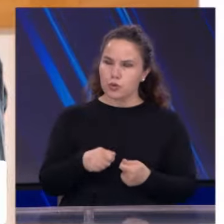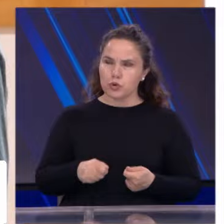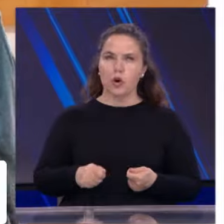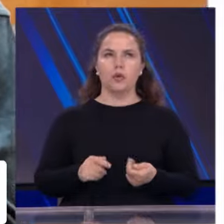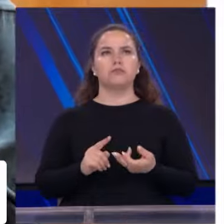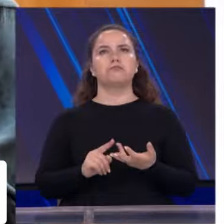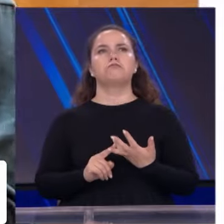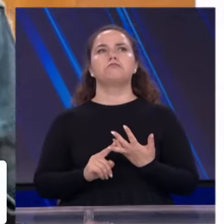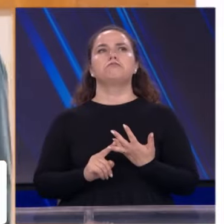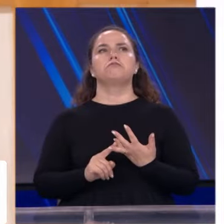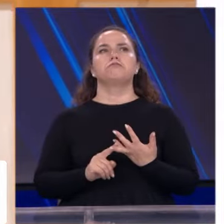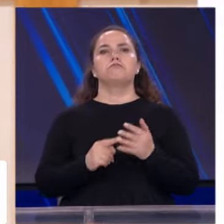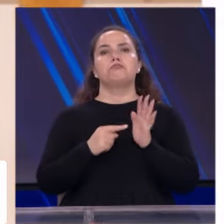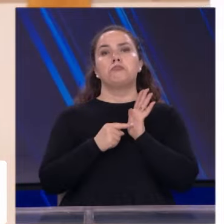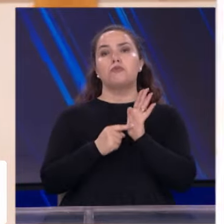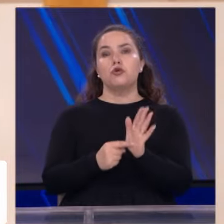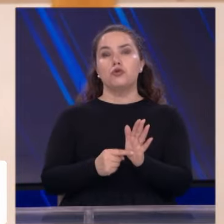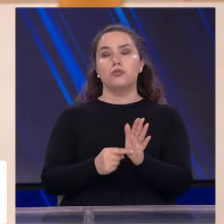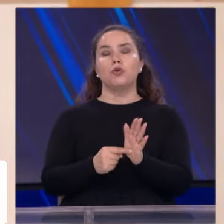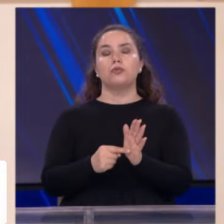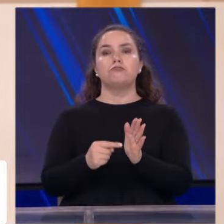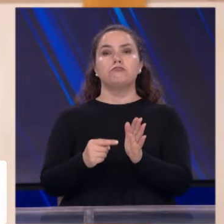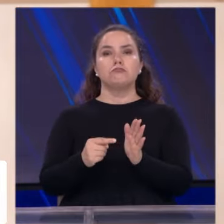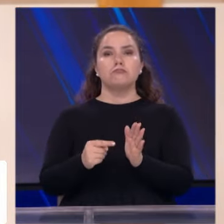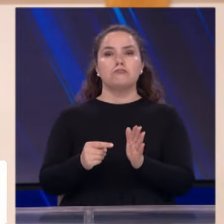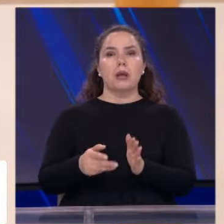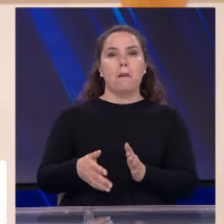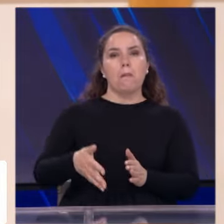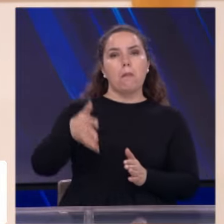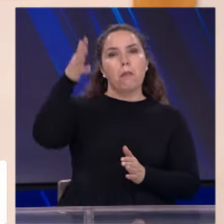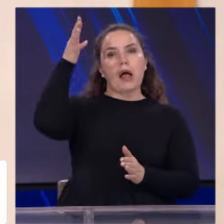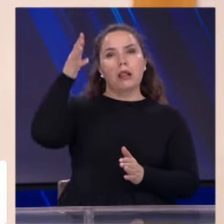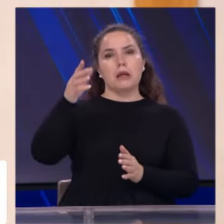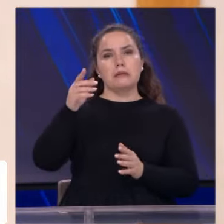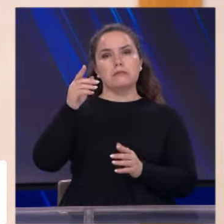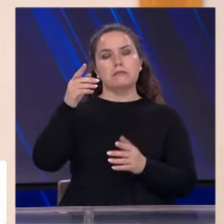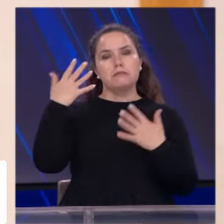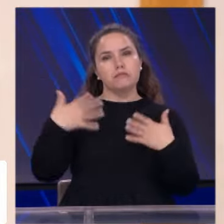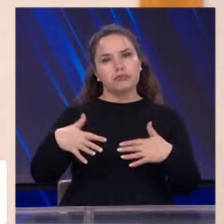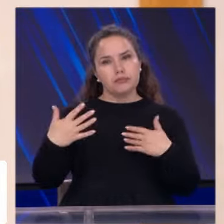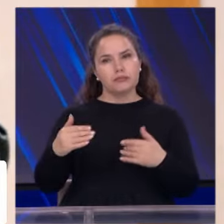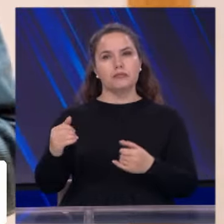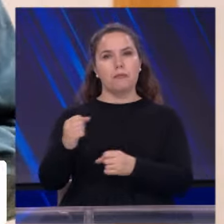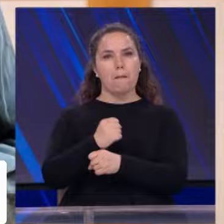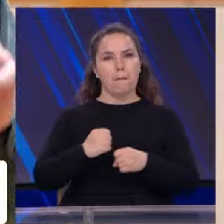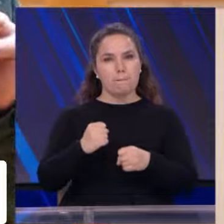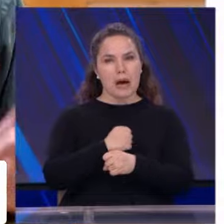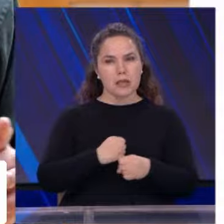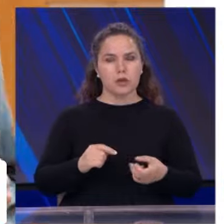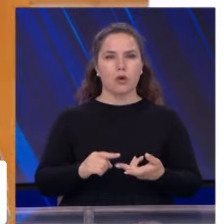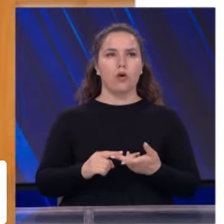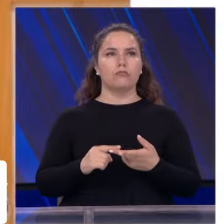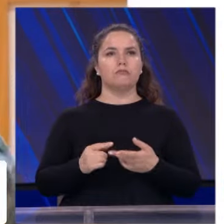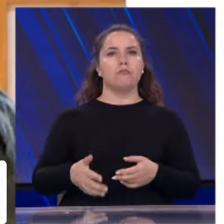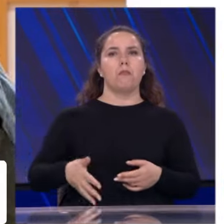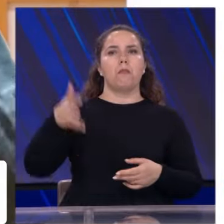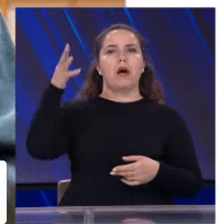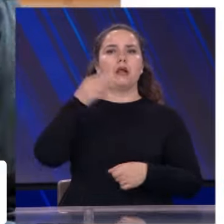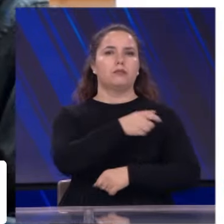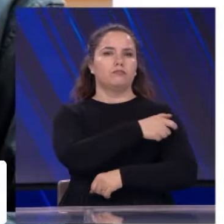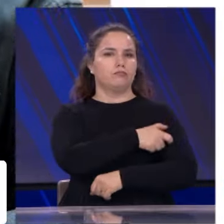shembull administrimi i pallatit dhe veshja me kapot, pra deri tek niveli i derës apo i rrugicës së cilit, unë besoj që e kemi kokën lart për